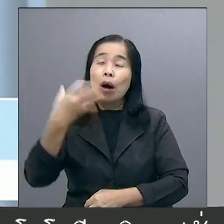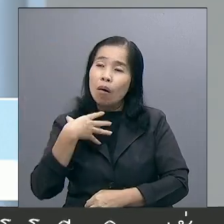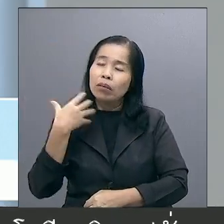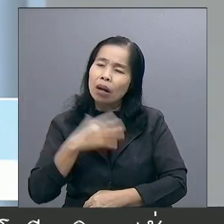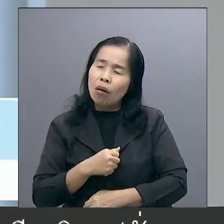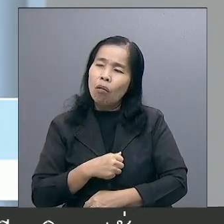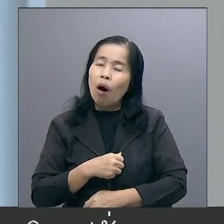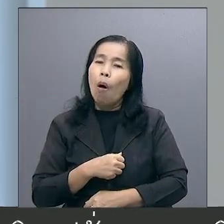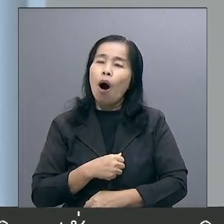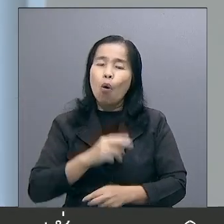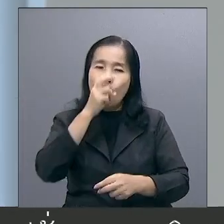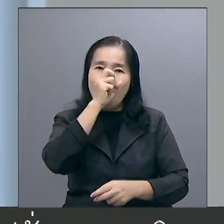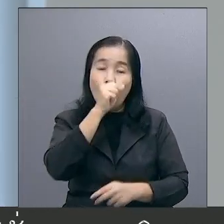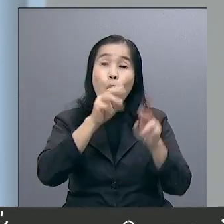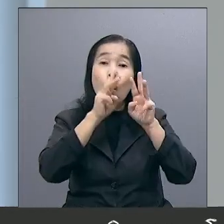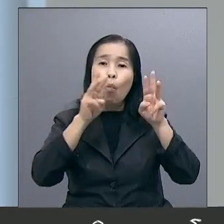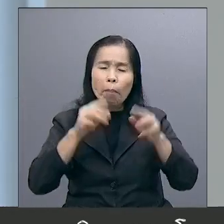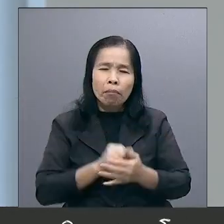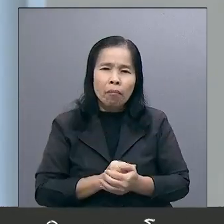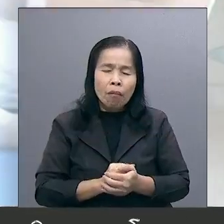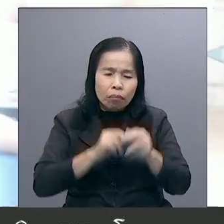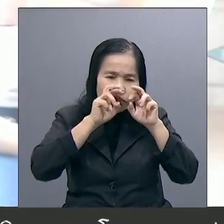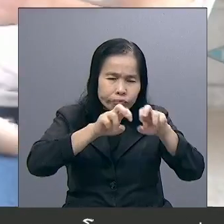อยู่ หอว่าปิดตงเสร็จแล้อะไรอยนี้